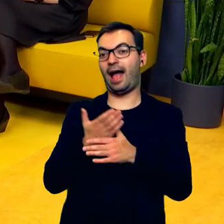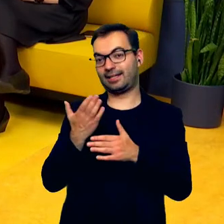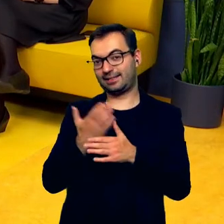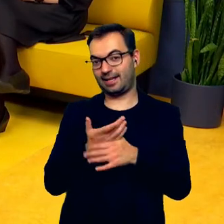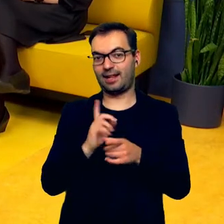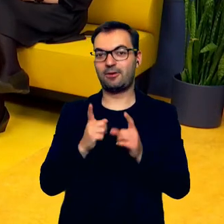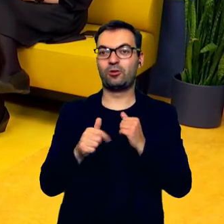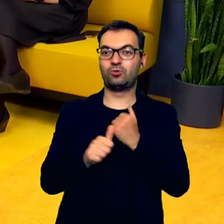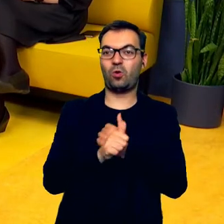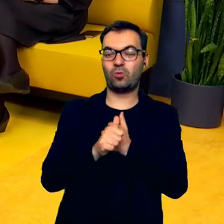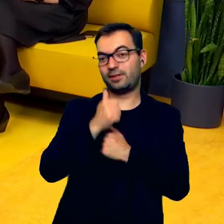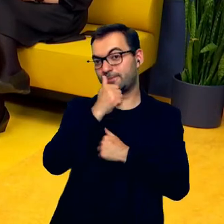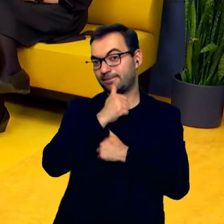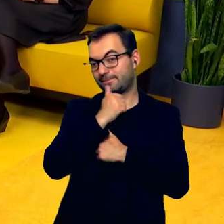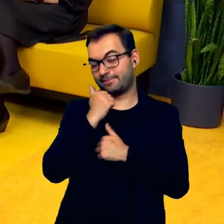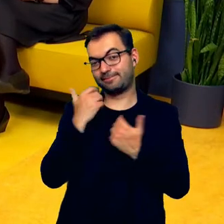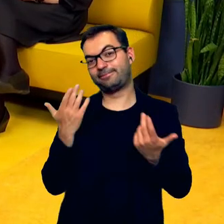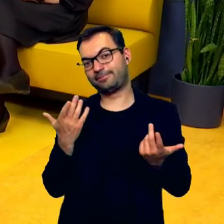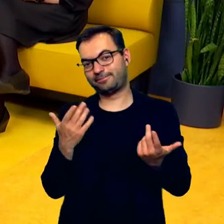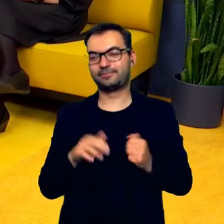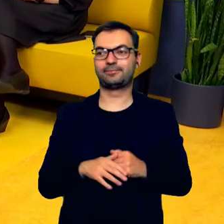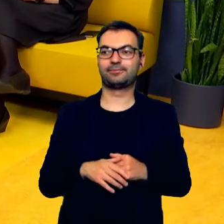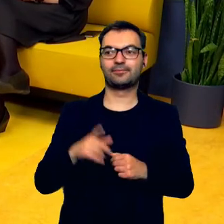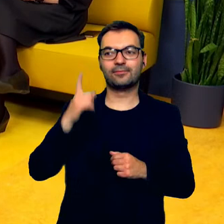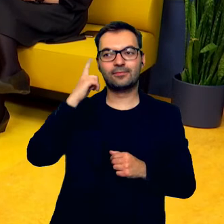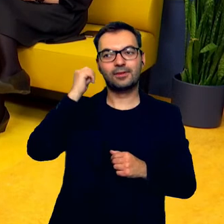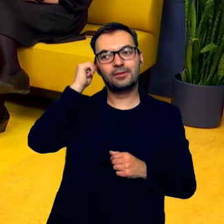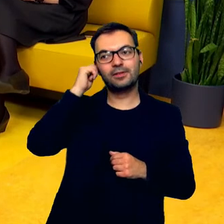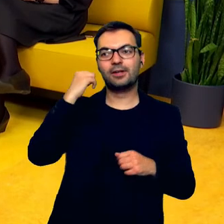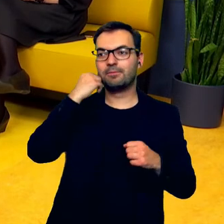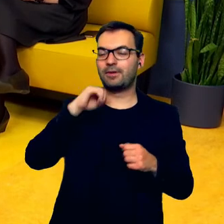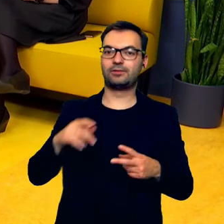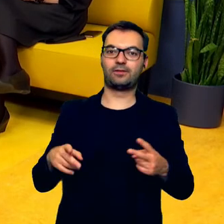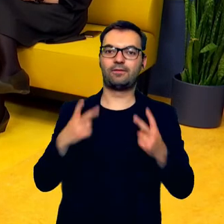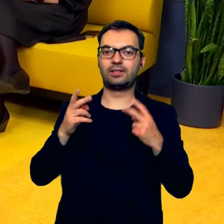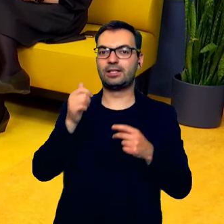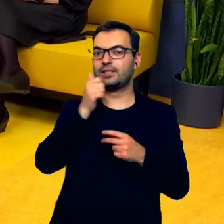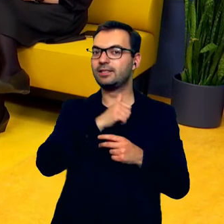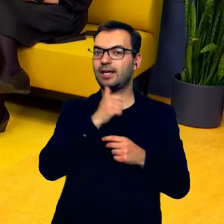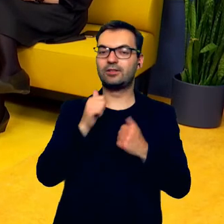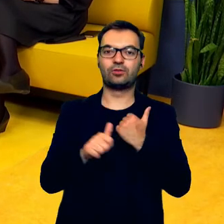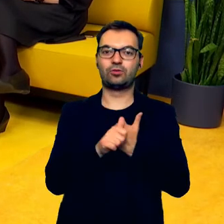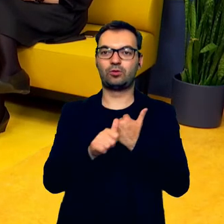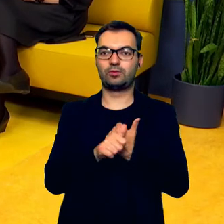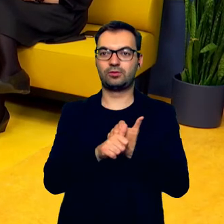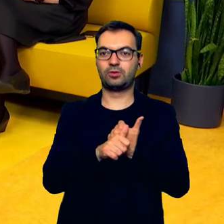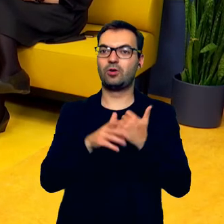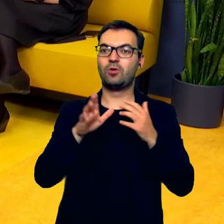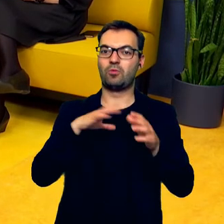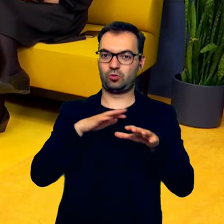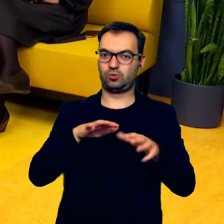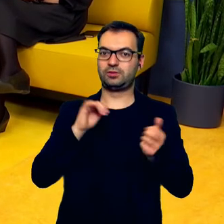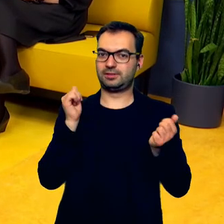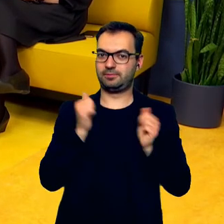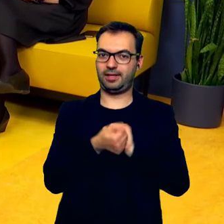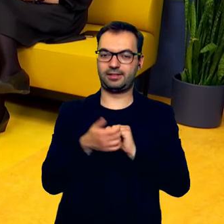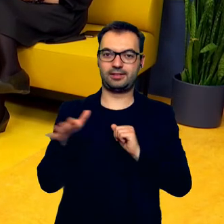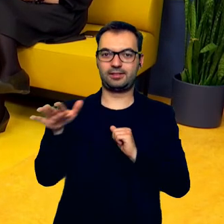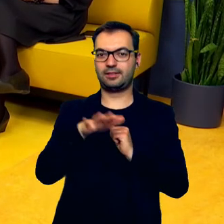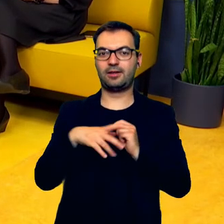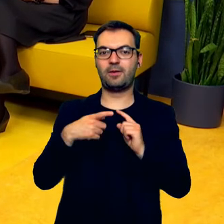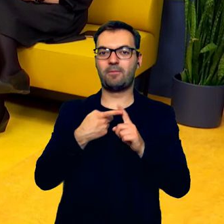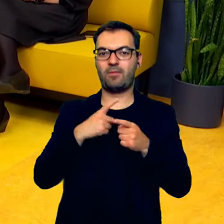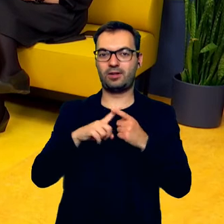na przykład akta, czy jakieś tajne dokumenty. Ma w pamięci pewien bardzo ważny, tajny dokument, który może sporo zmienić na europejskiej